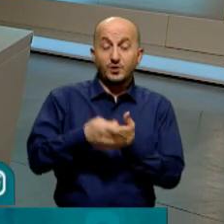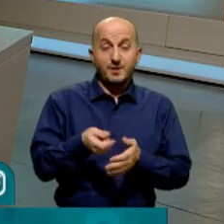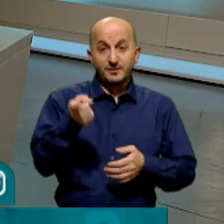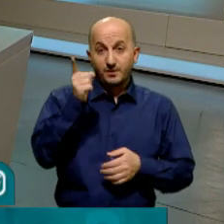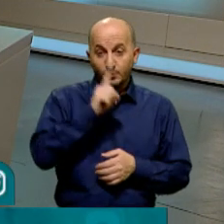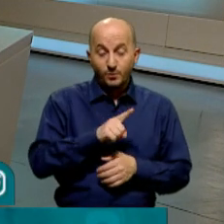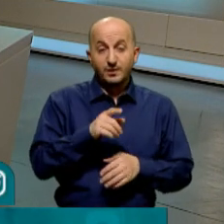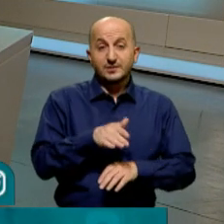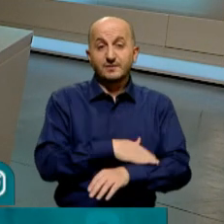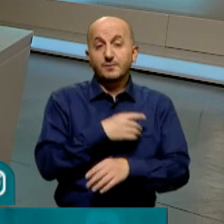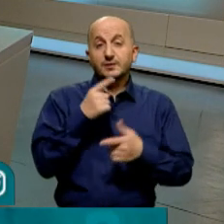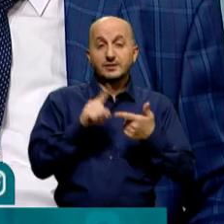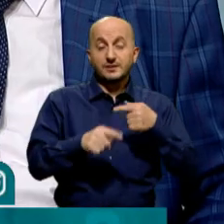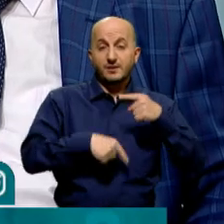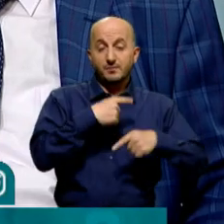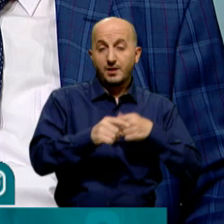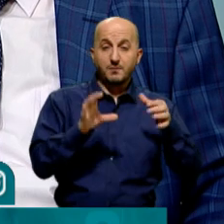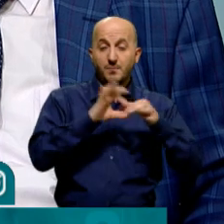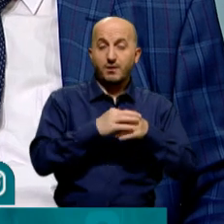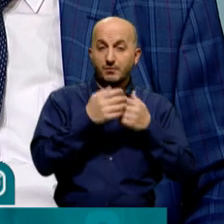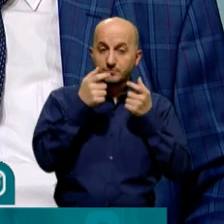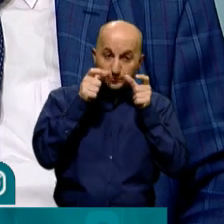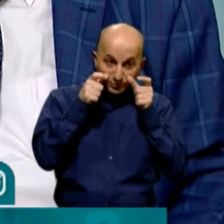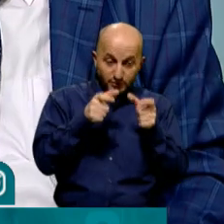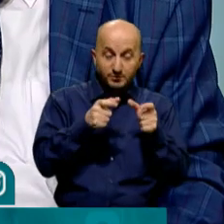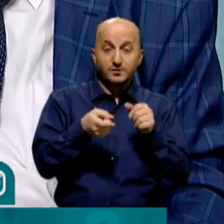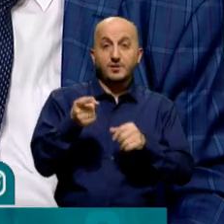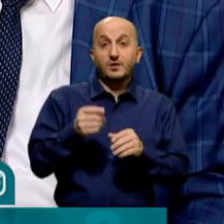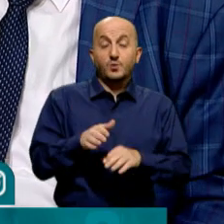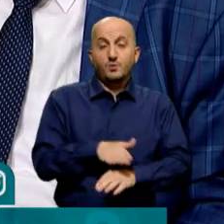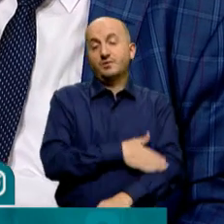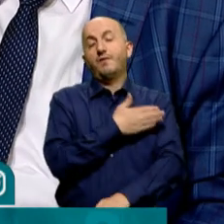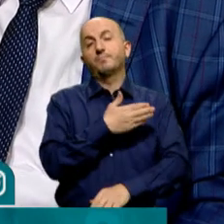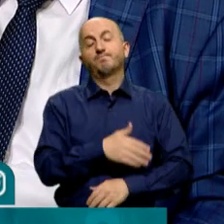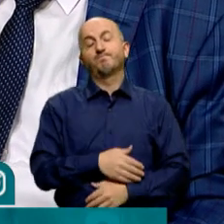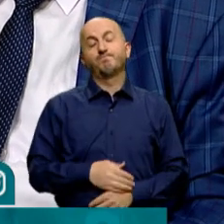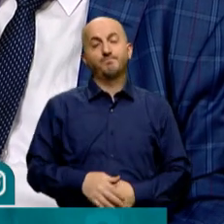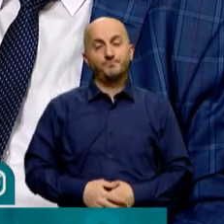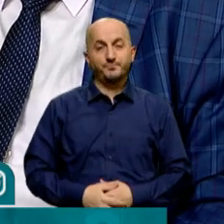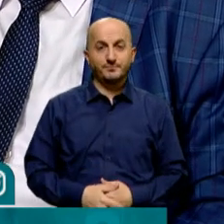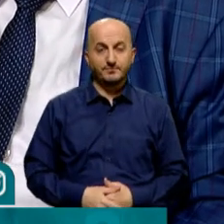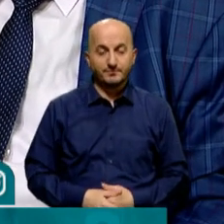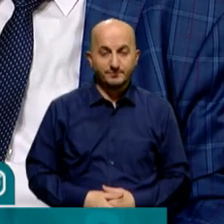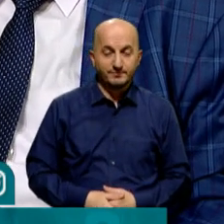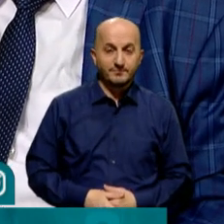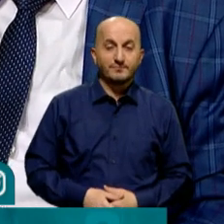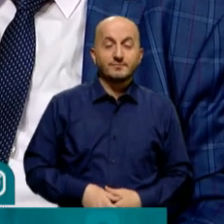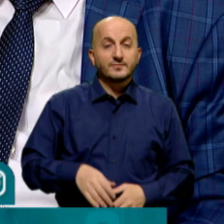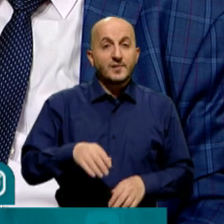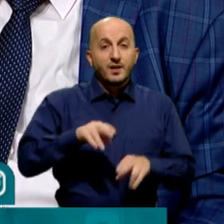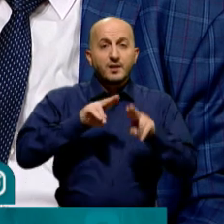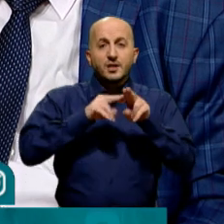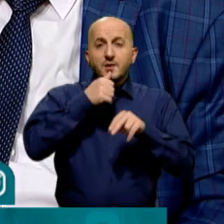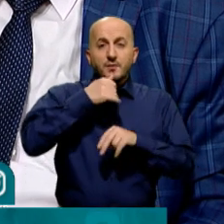de akrabalık bağlarını gözetmekten doğan sevaptır. Elhamdülillah. Allah razı olsun hocam. Sağ olun. Kemal Bey İstanbul'dan